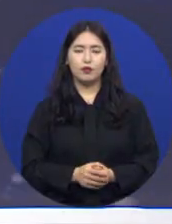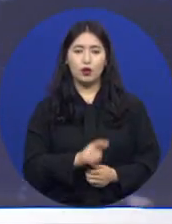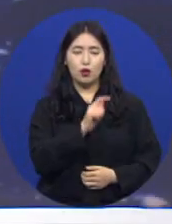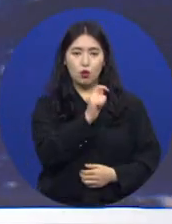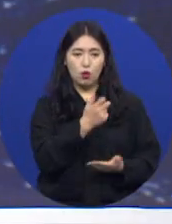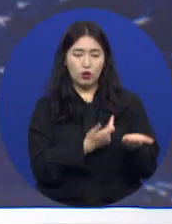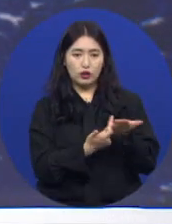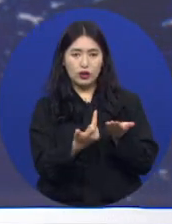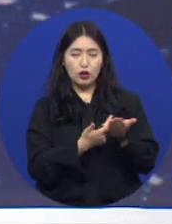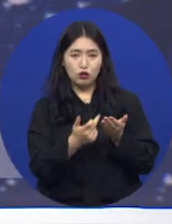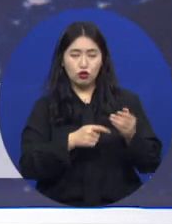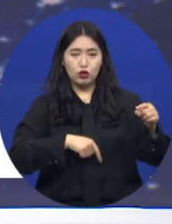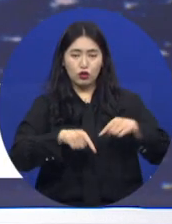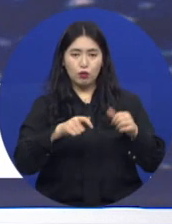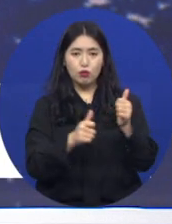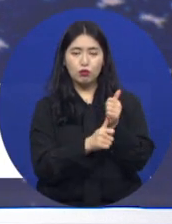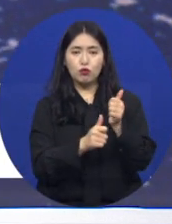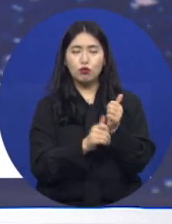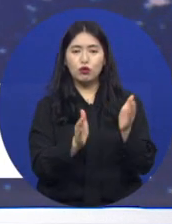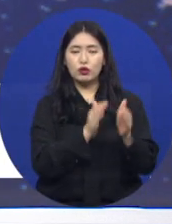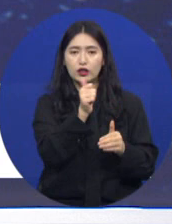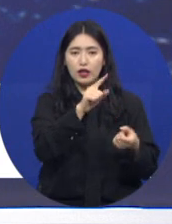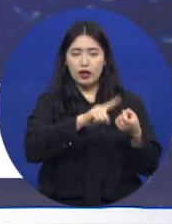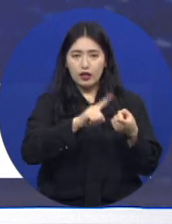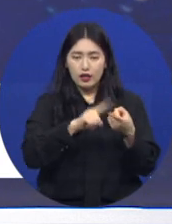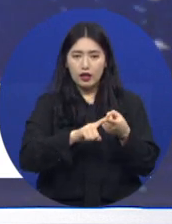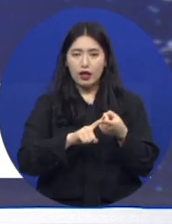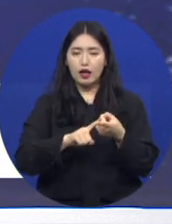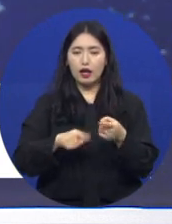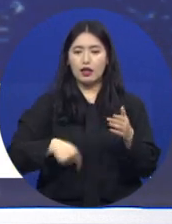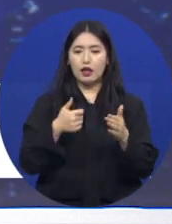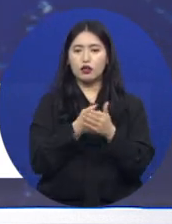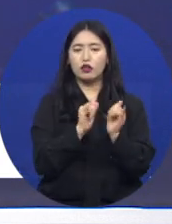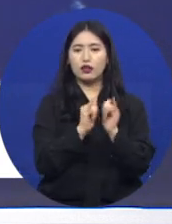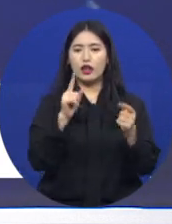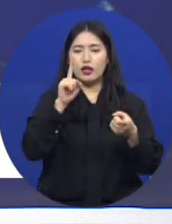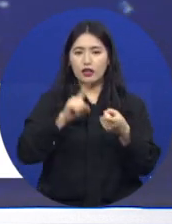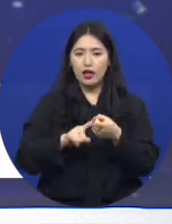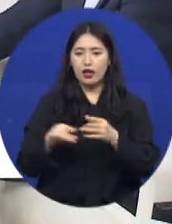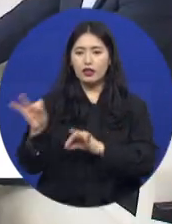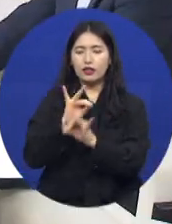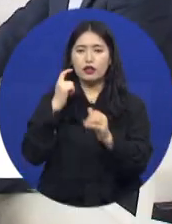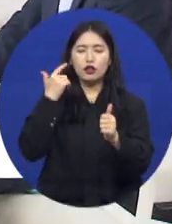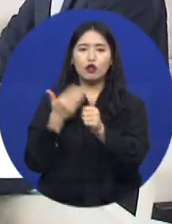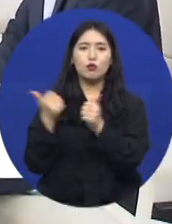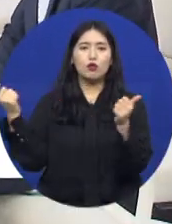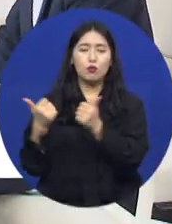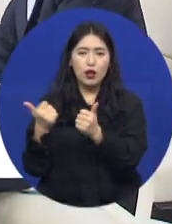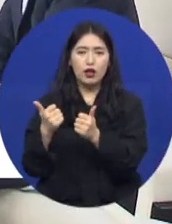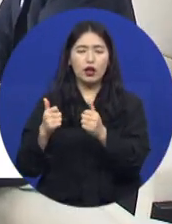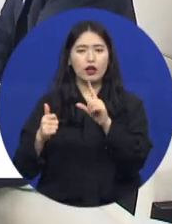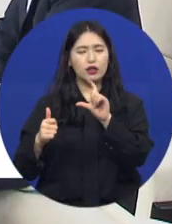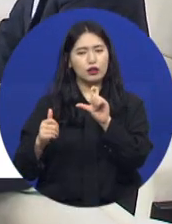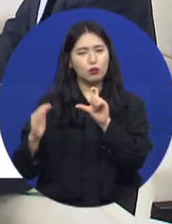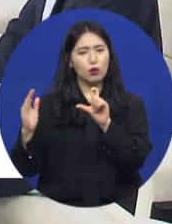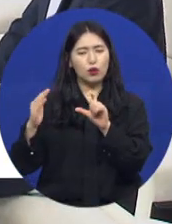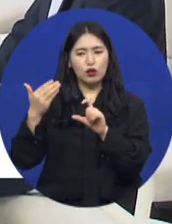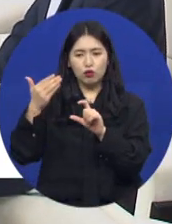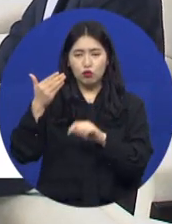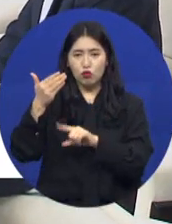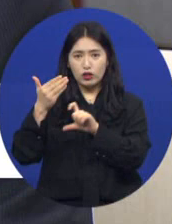고영권 제주도 정무부지사 내정자에 대한 제주도의회 인사청문회가 다음 달 15일을 전후해 열릴 것으로